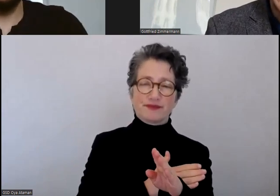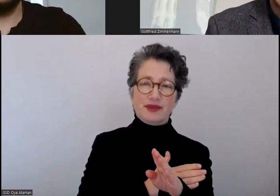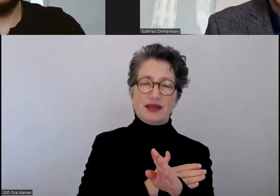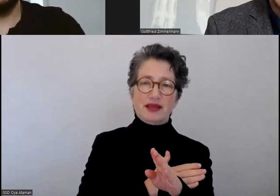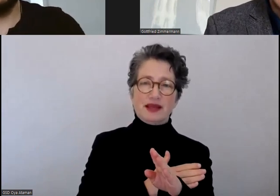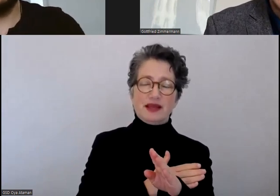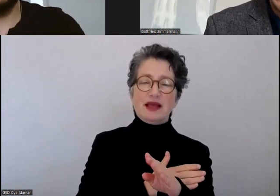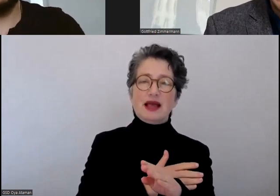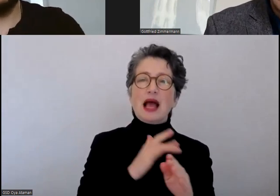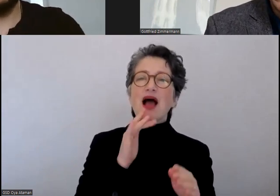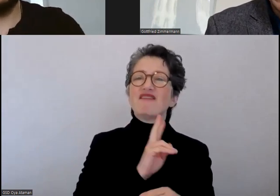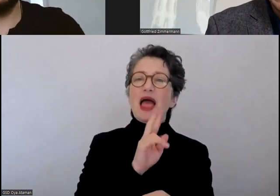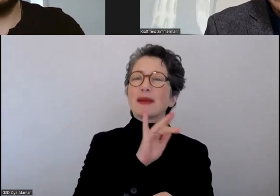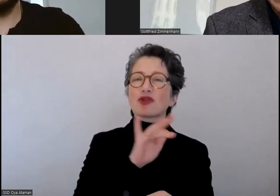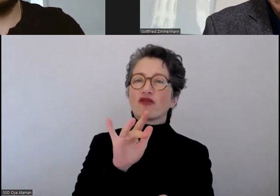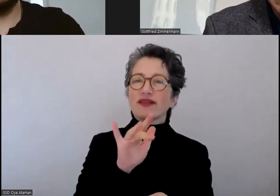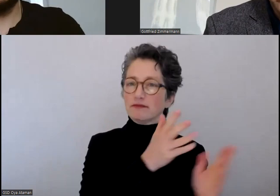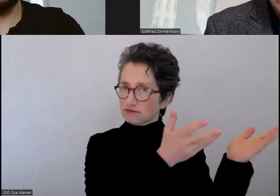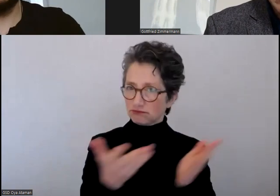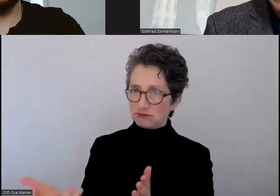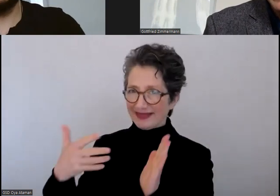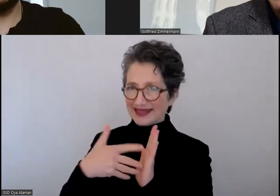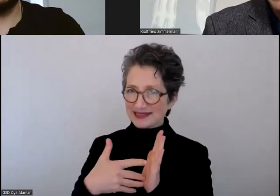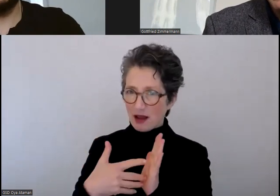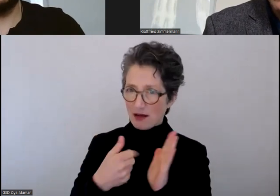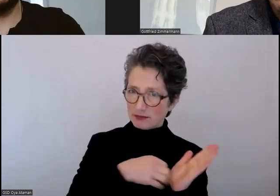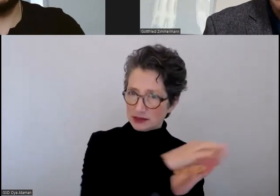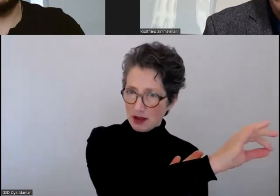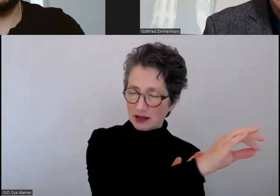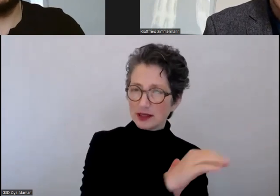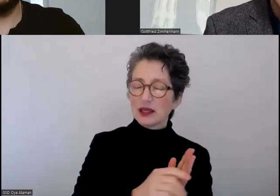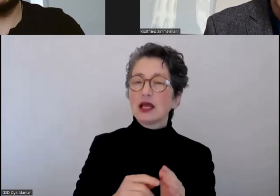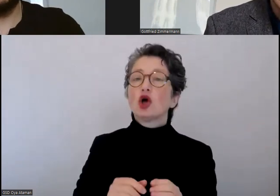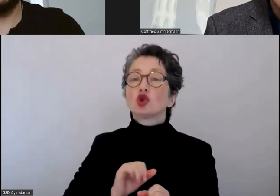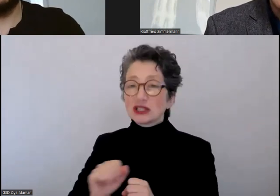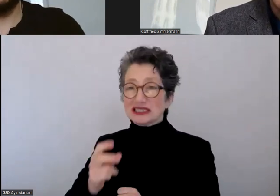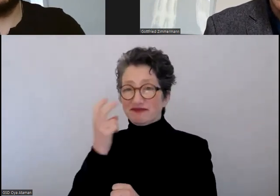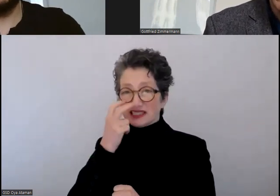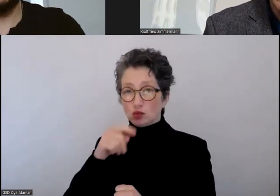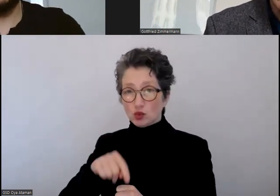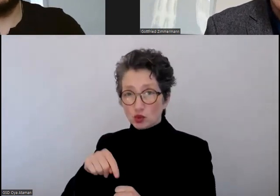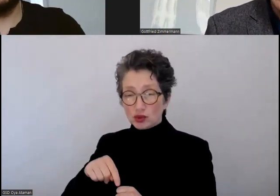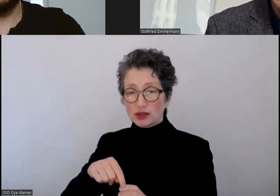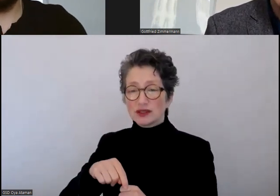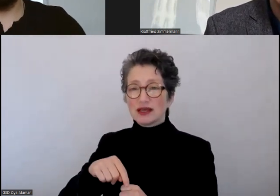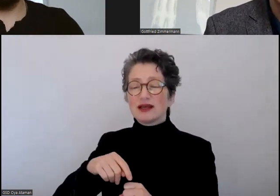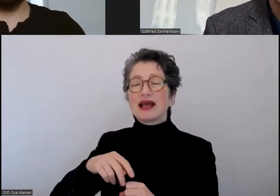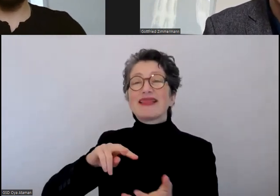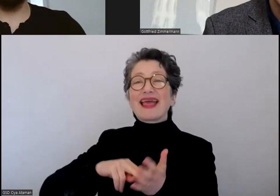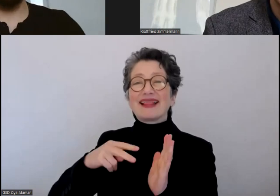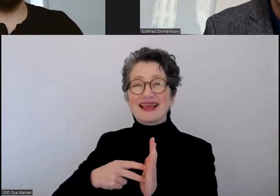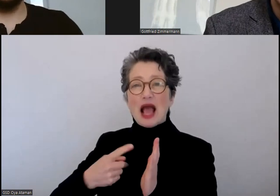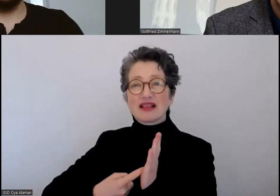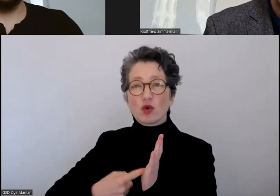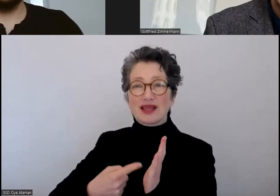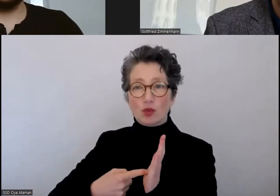Betroffenen reinnimmt als Tester, schon mal trotzdem versucht, die Anforderungen, die technischen Anforderungen